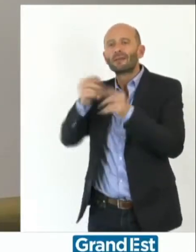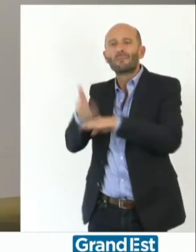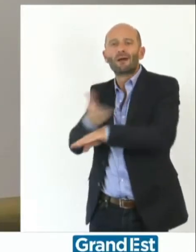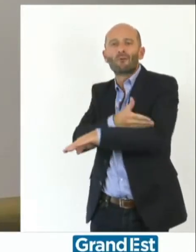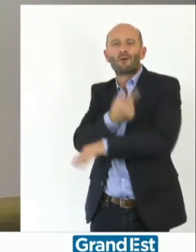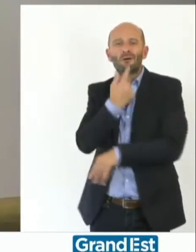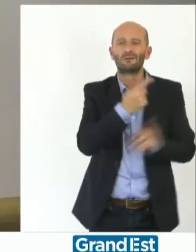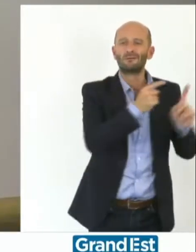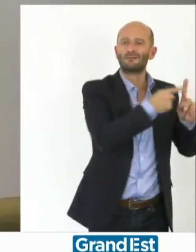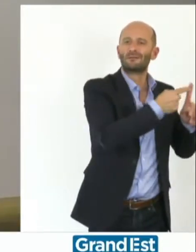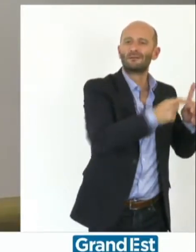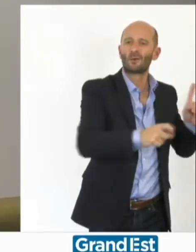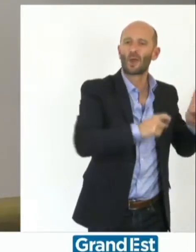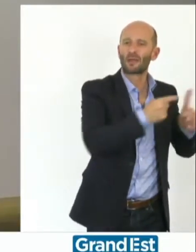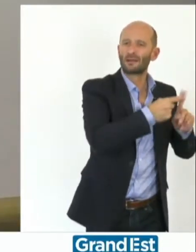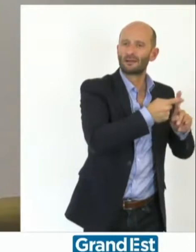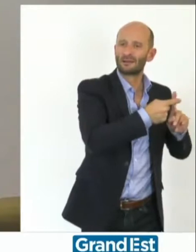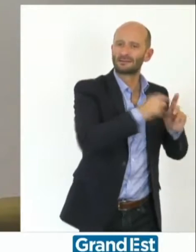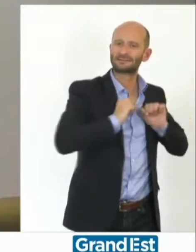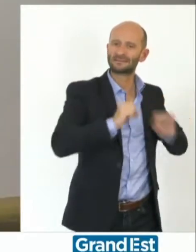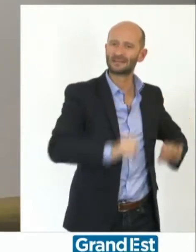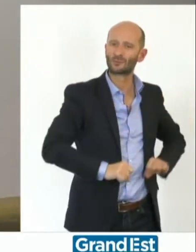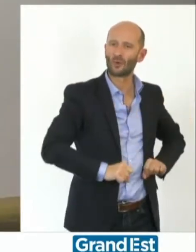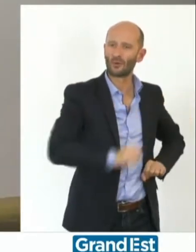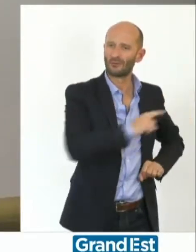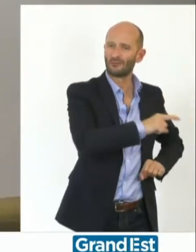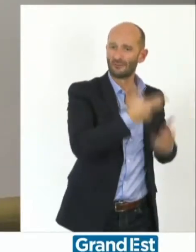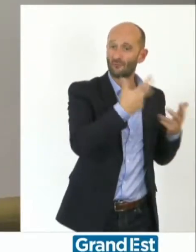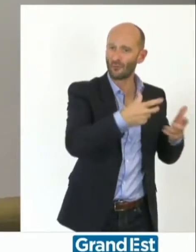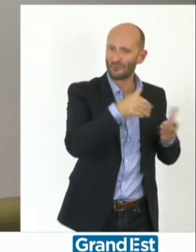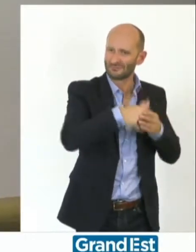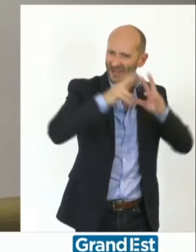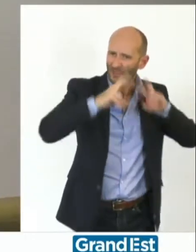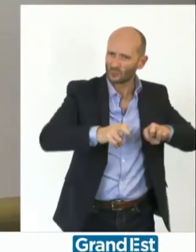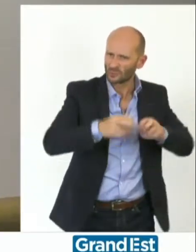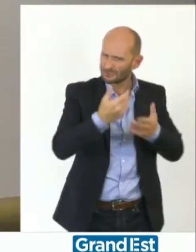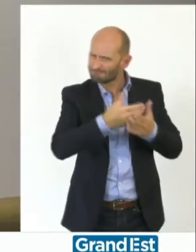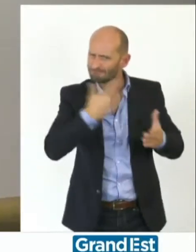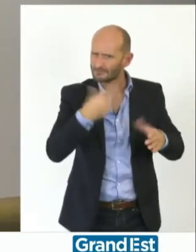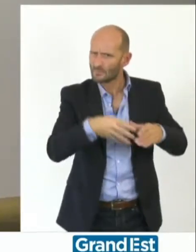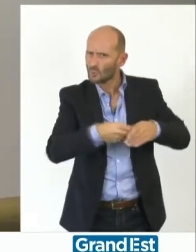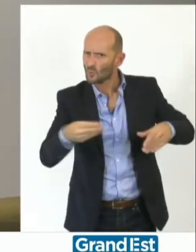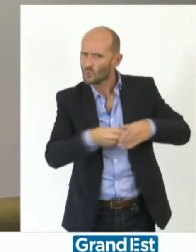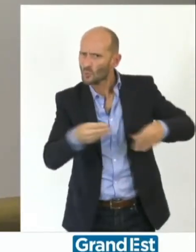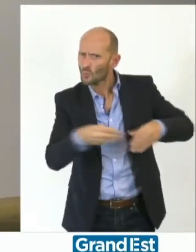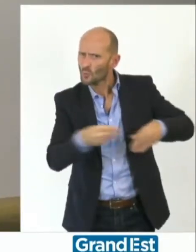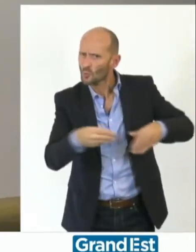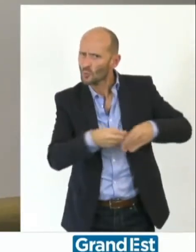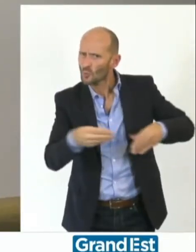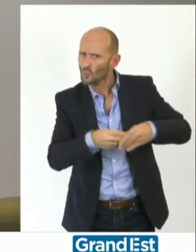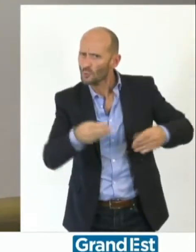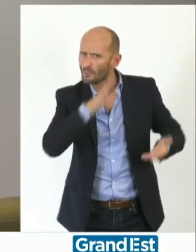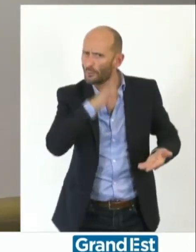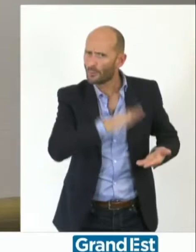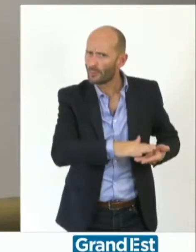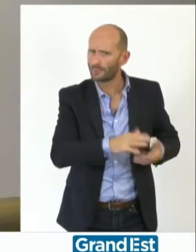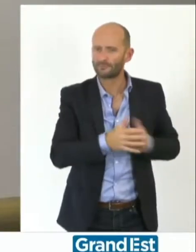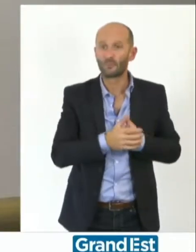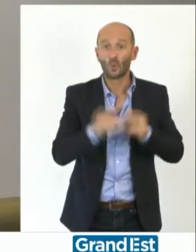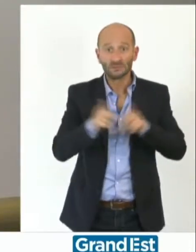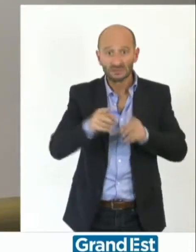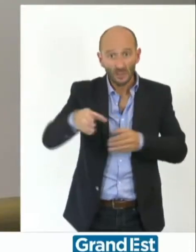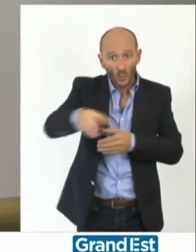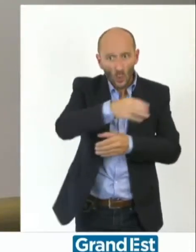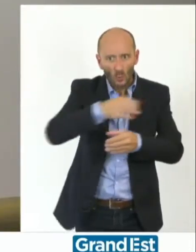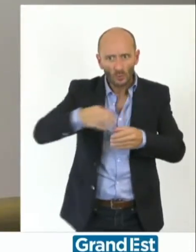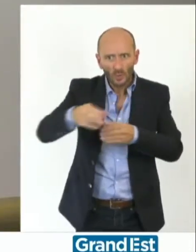précédemment par le sénateur jean louis masson en outre de plus en plus de communes font face